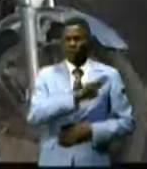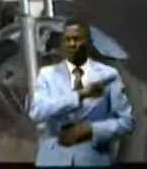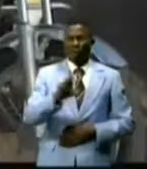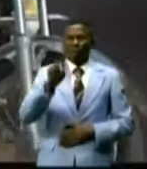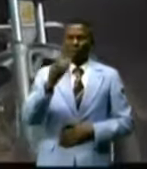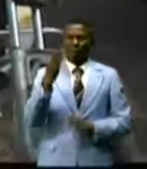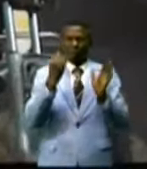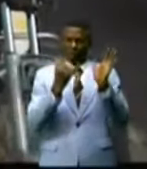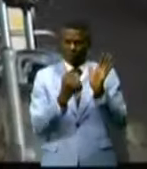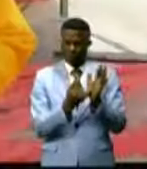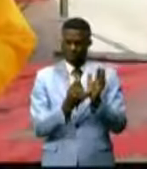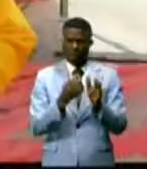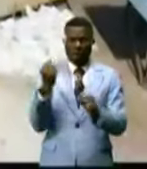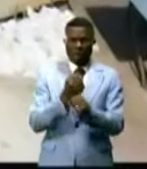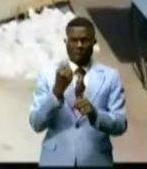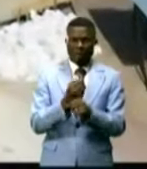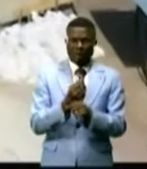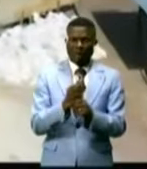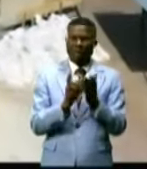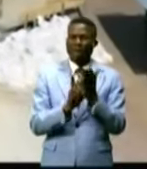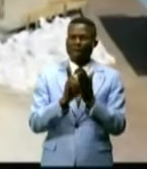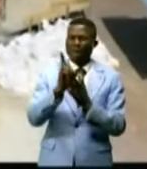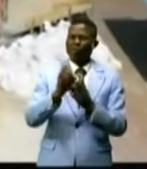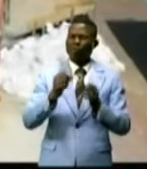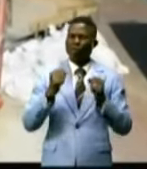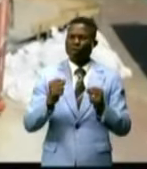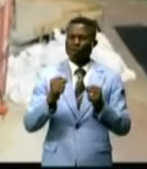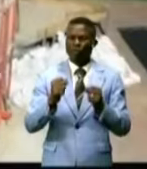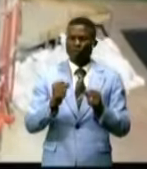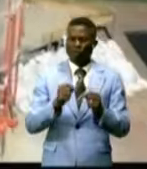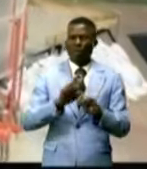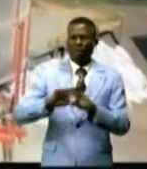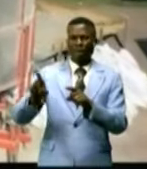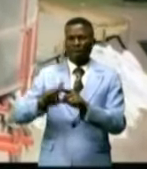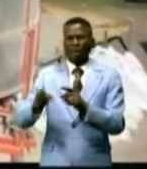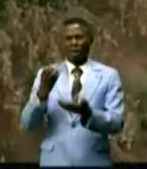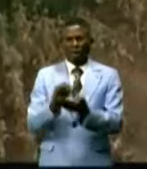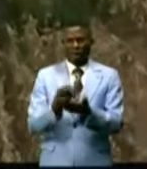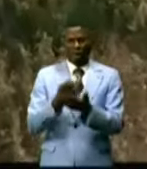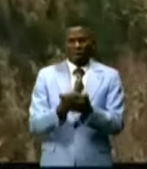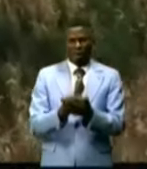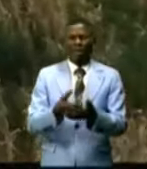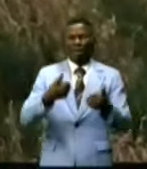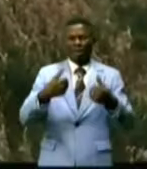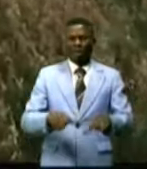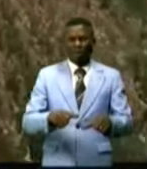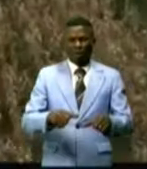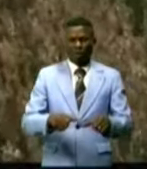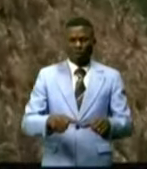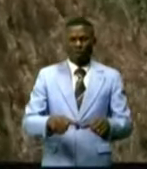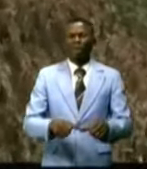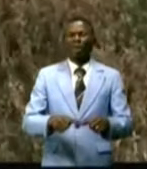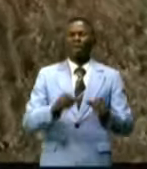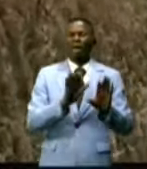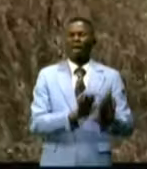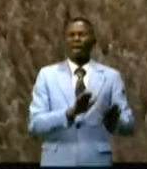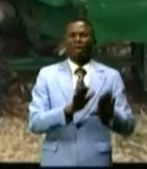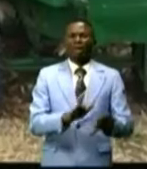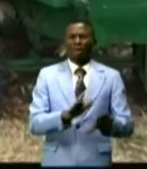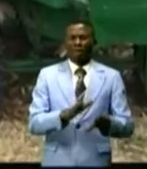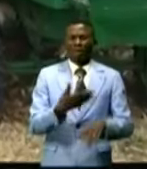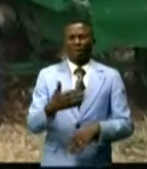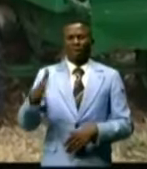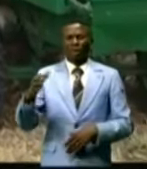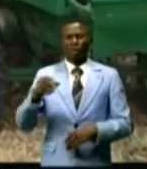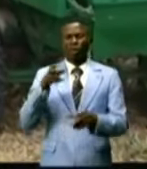Ce secteur est le levier important à la diversification de l'économie qui demeure fortement dépendante de la rente